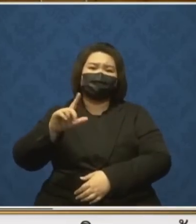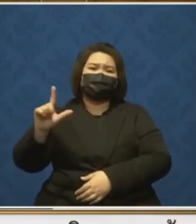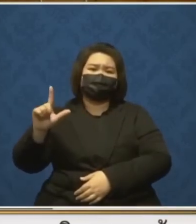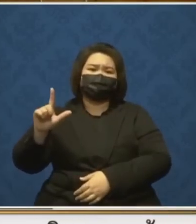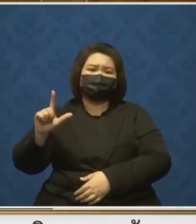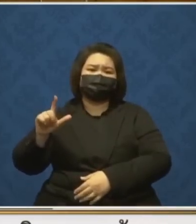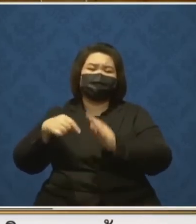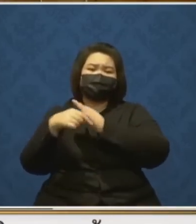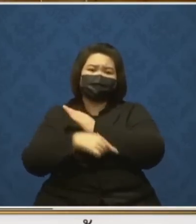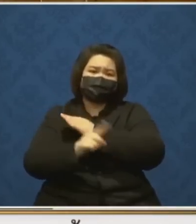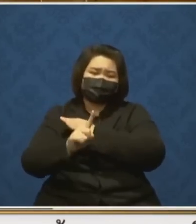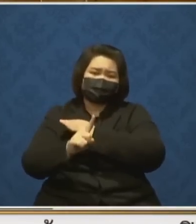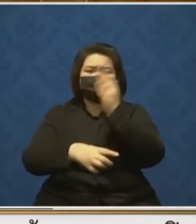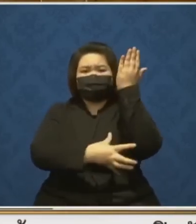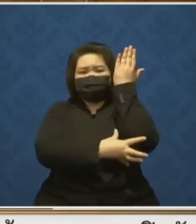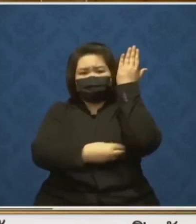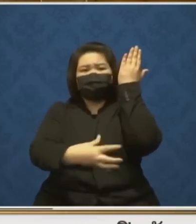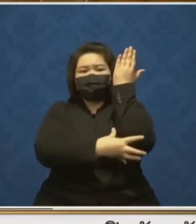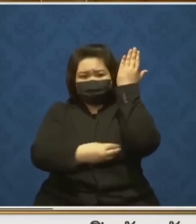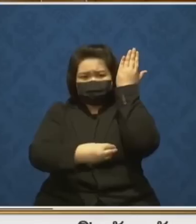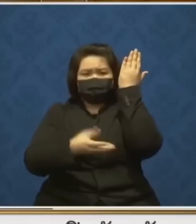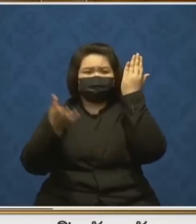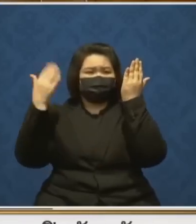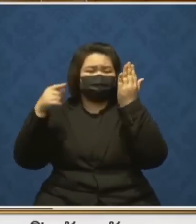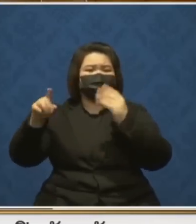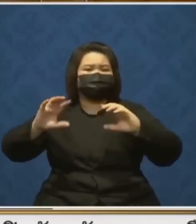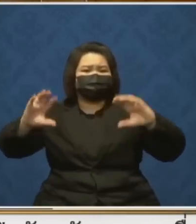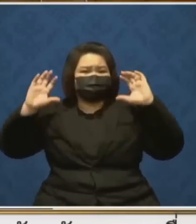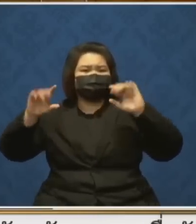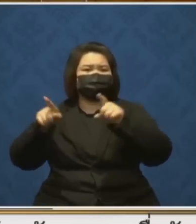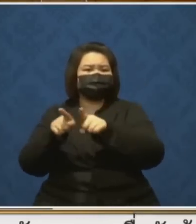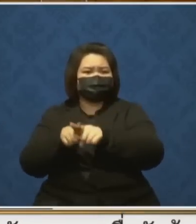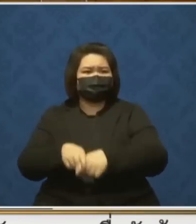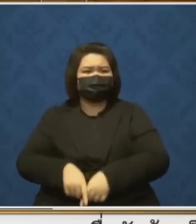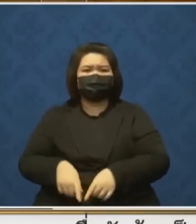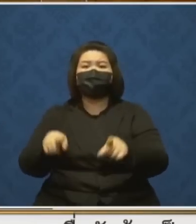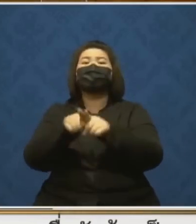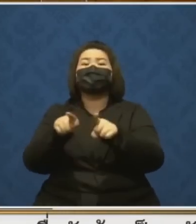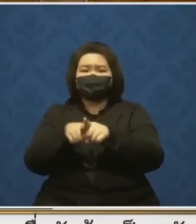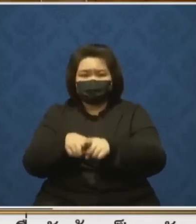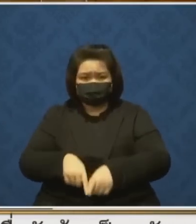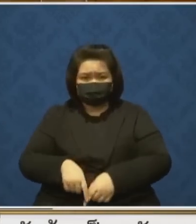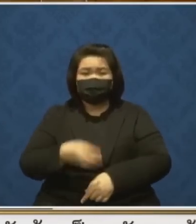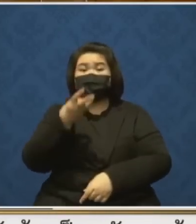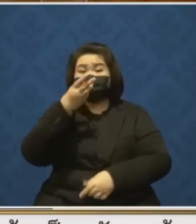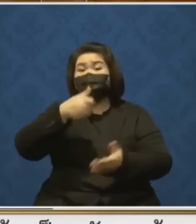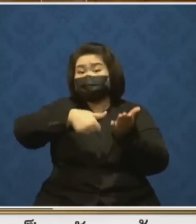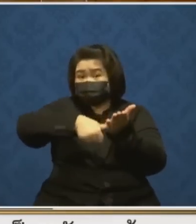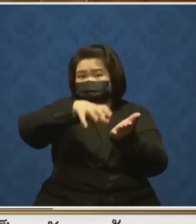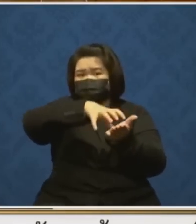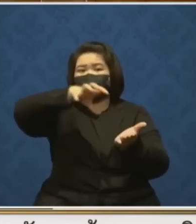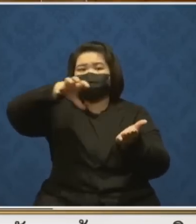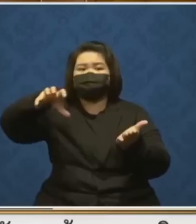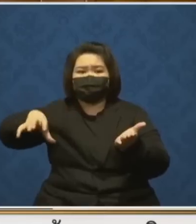ทุจริตจำนำมันสมัยท่เป็นรัฐบาลเหมือนกันผมถงบอกกอปปิทุจริจำนำค่าวมาเลยครั